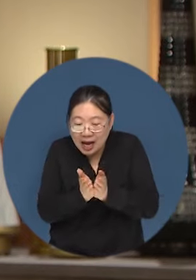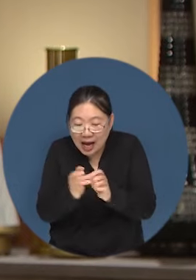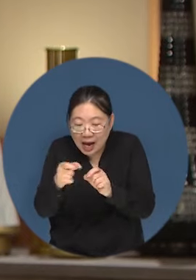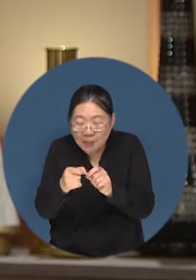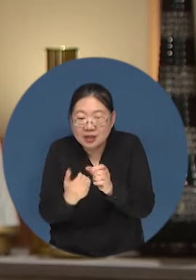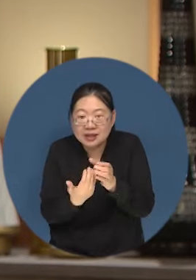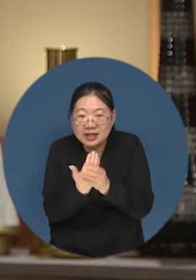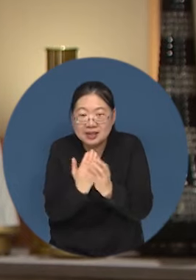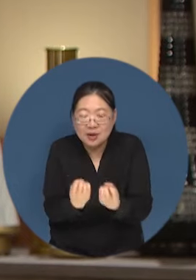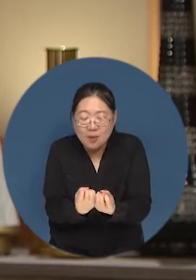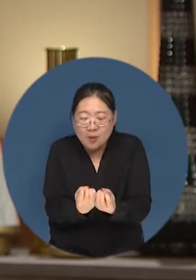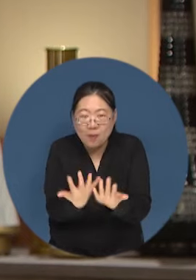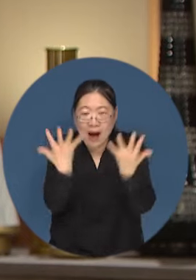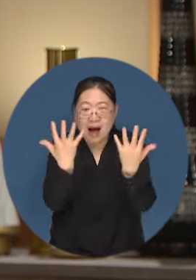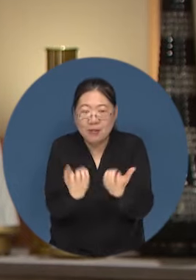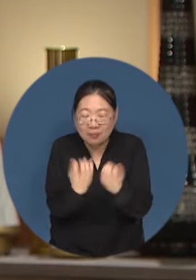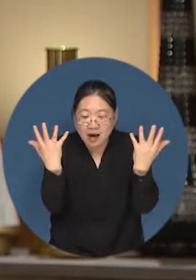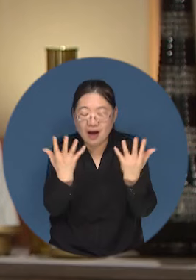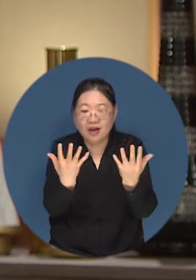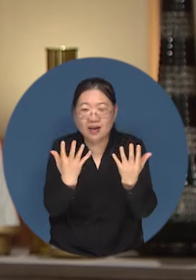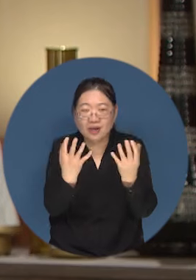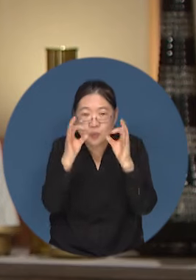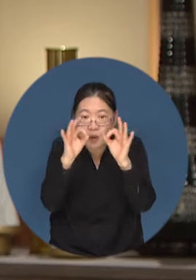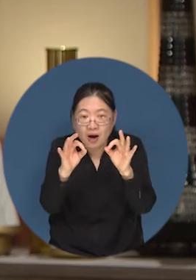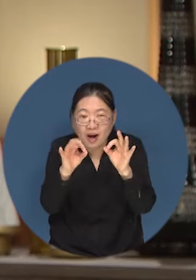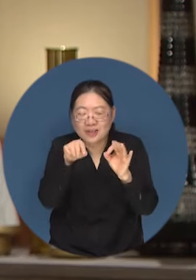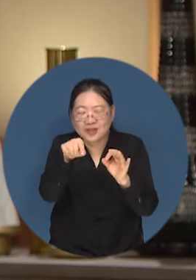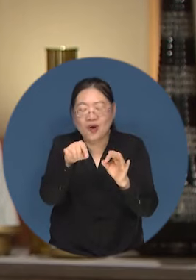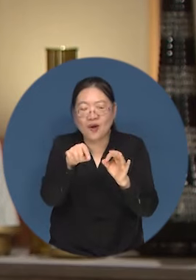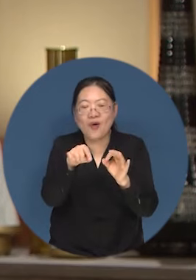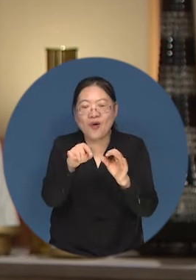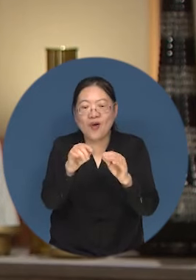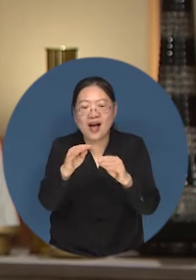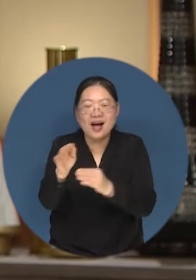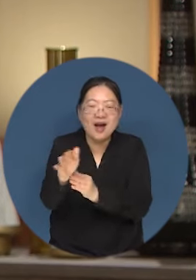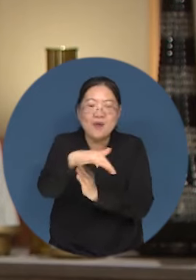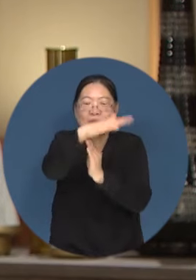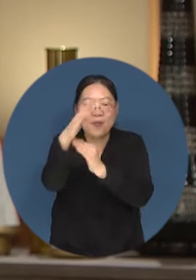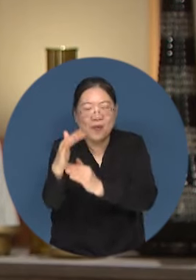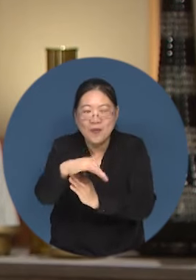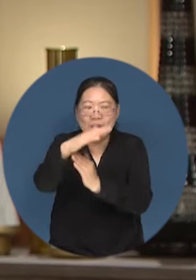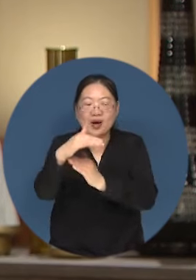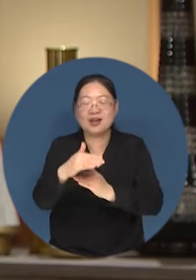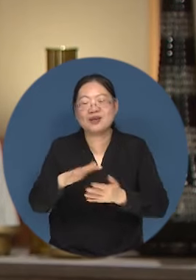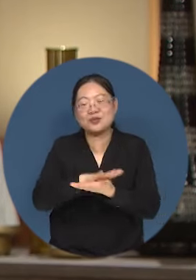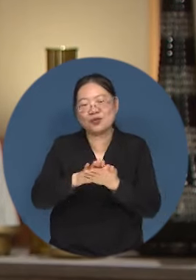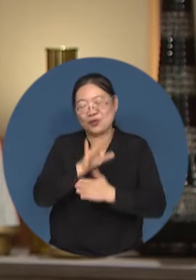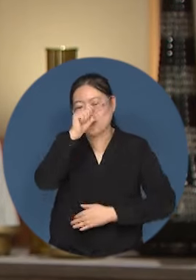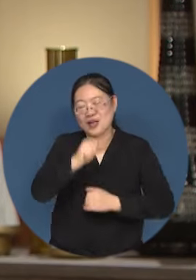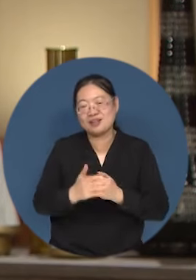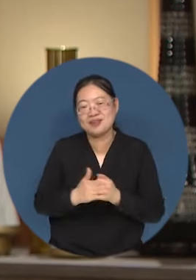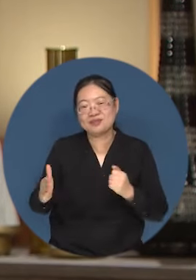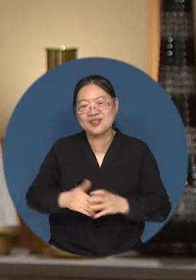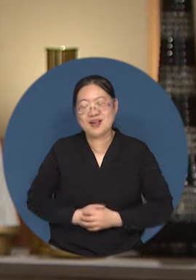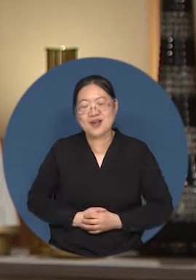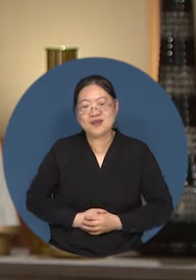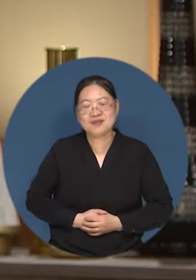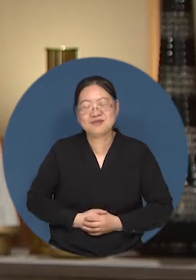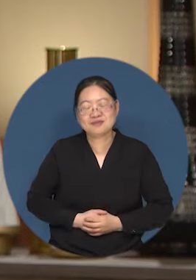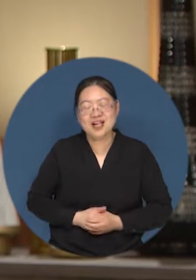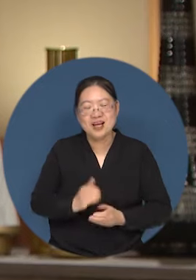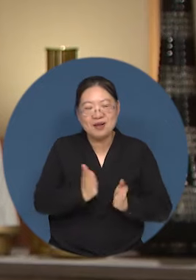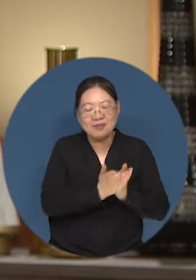생기는 선수파라고 파도가 생기는데 그 파도를 타고 노는 것을 되게 좋아합니다. 그래서 배가 가면 옆에서 같이 막